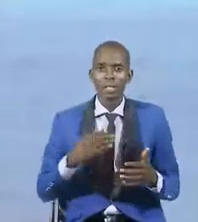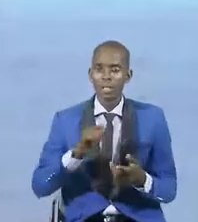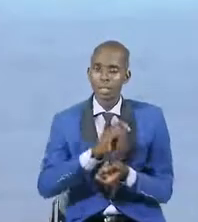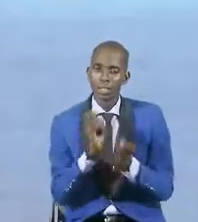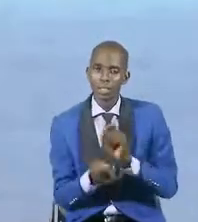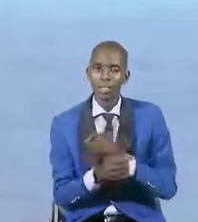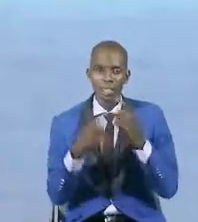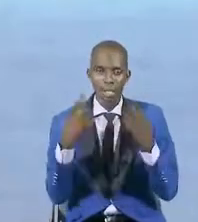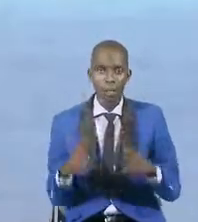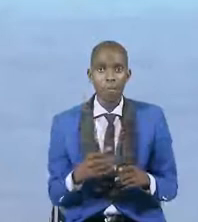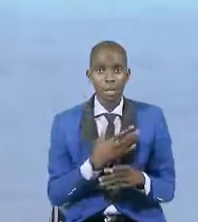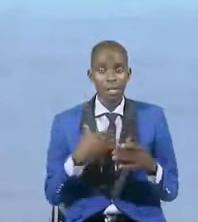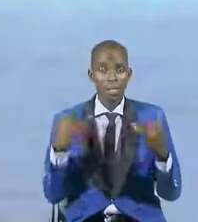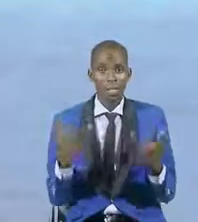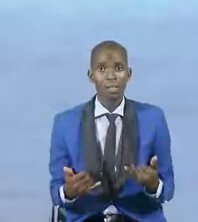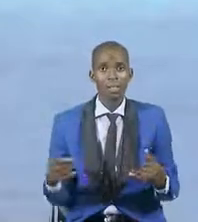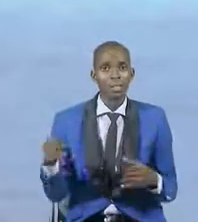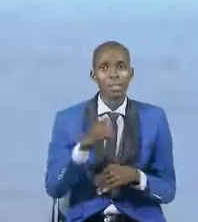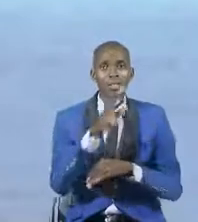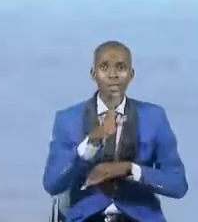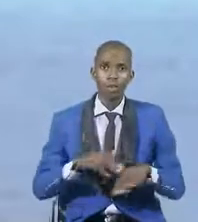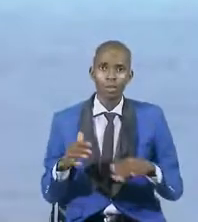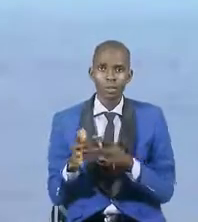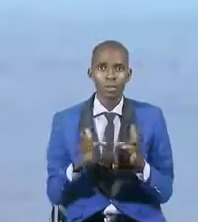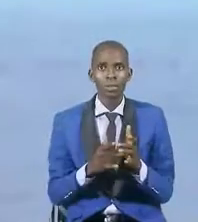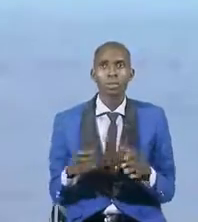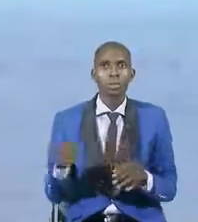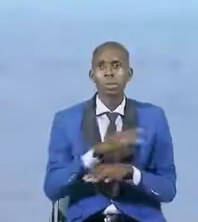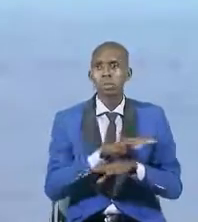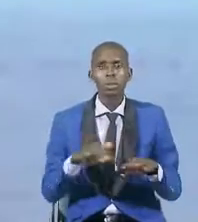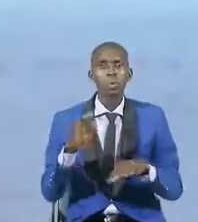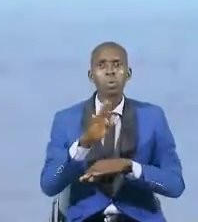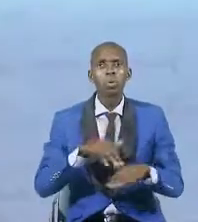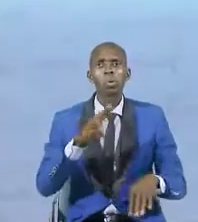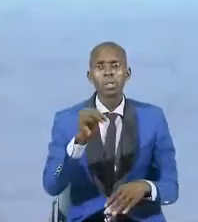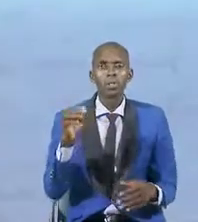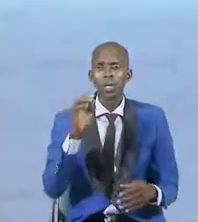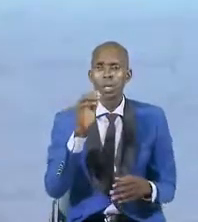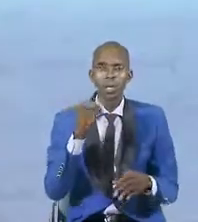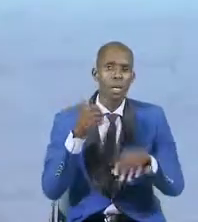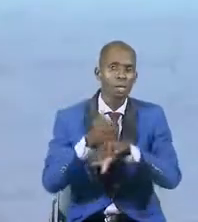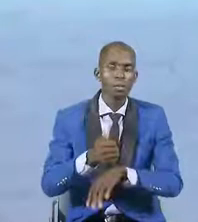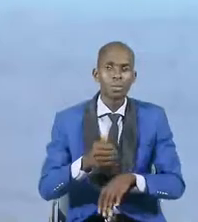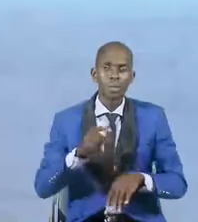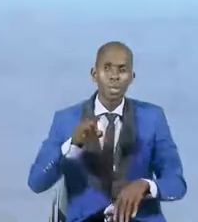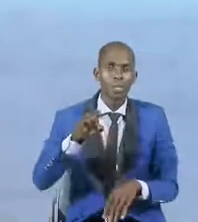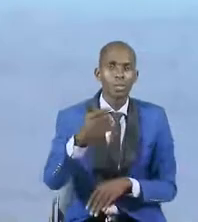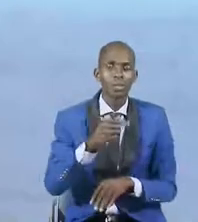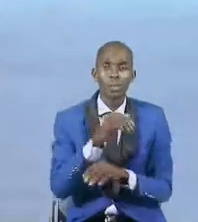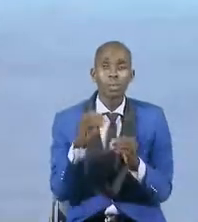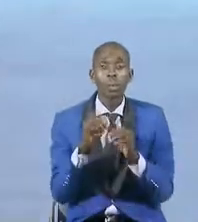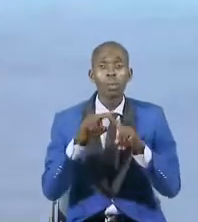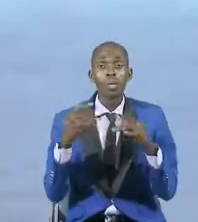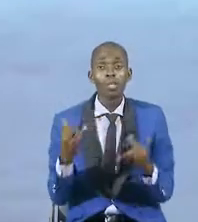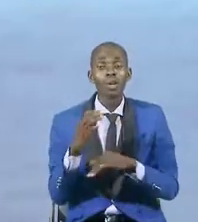la transformation est survenue. Maintenant, il appelle Jésus, il ne l'appelle plus anathème, mais il appelle Jésus